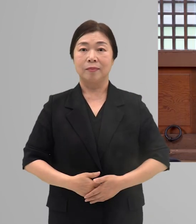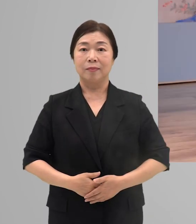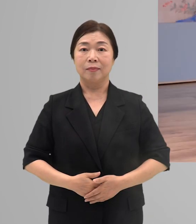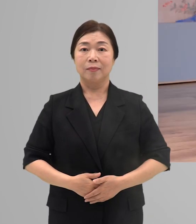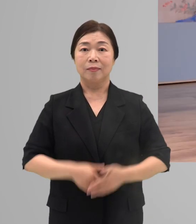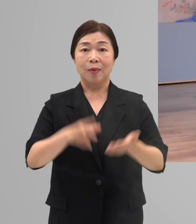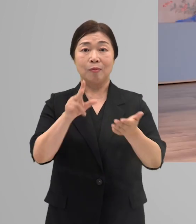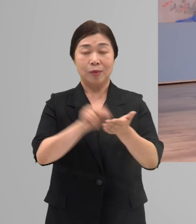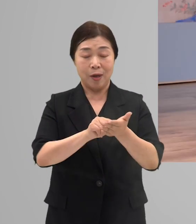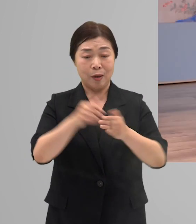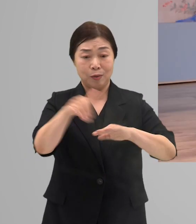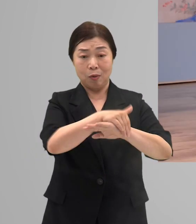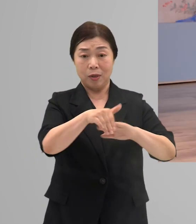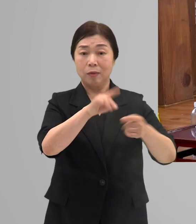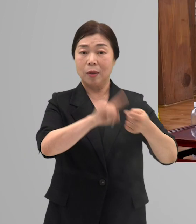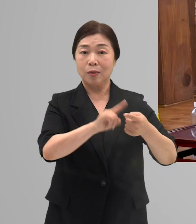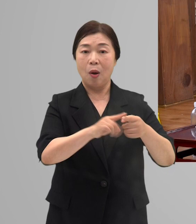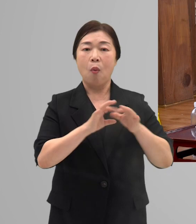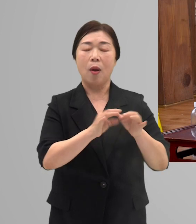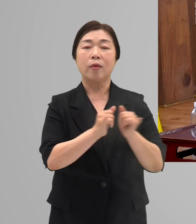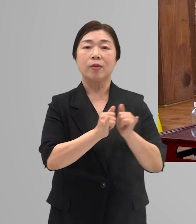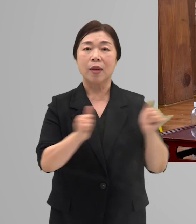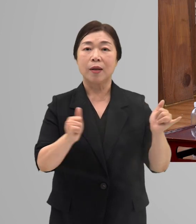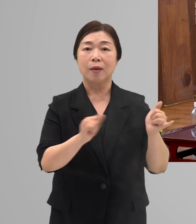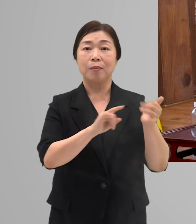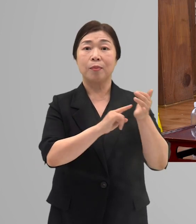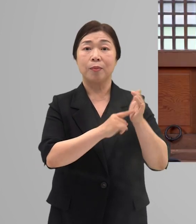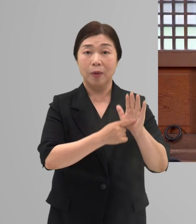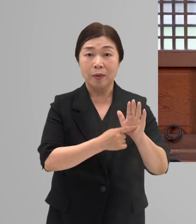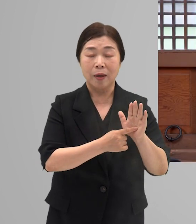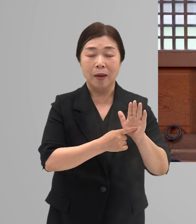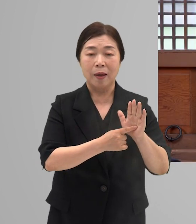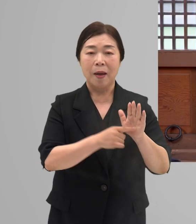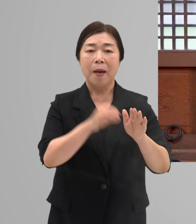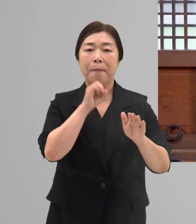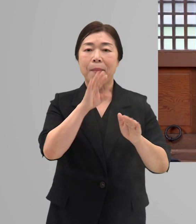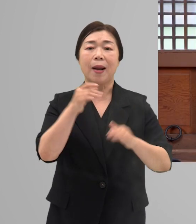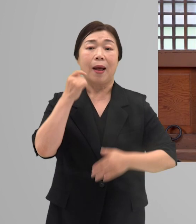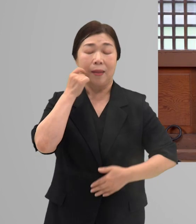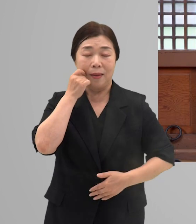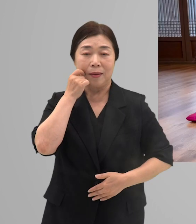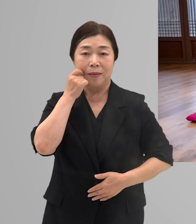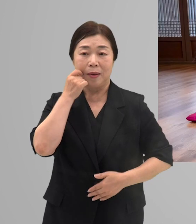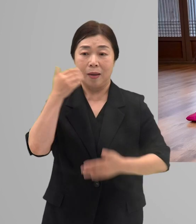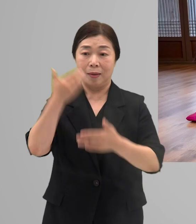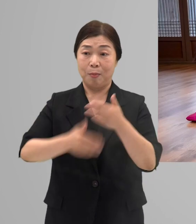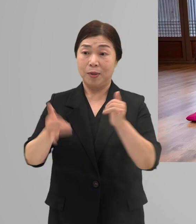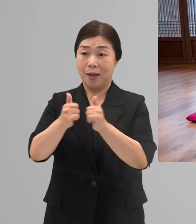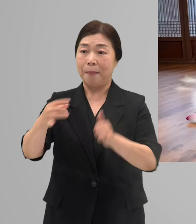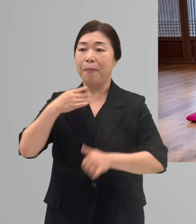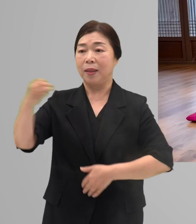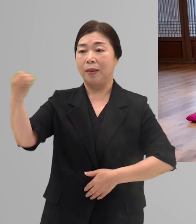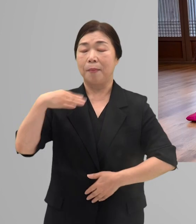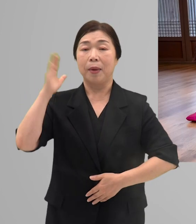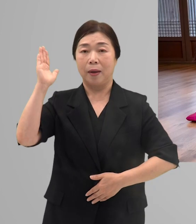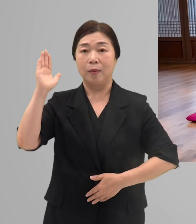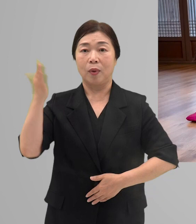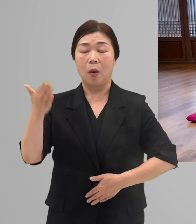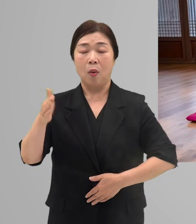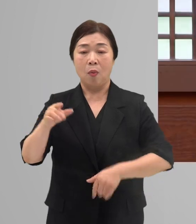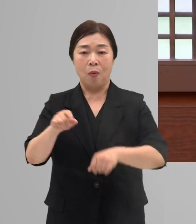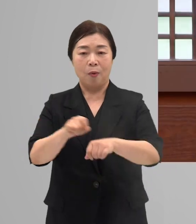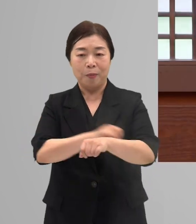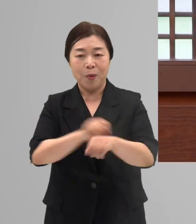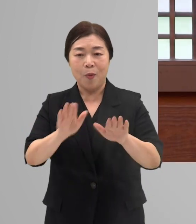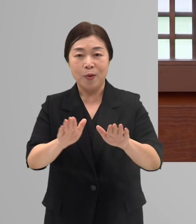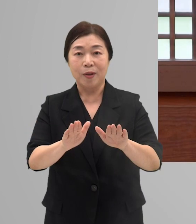설명하는 정책과 관련해서 관련된 일을 하시는 분께서는 정답을 맞힐 수 없습니다. 그리고 특별히 오늘은